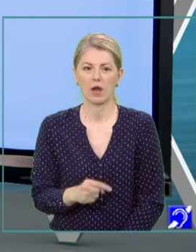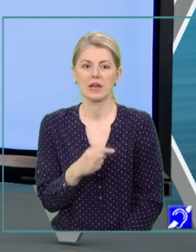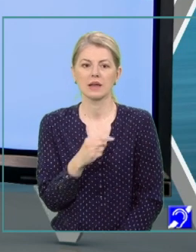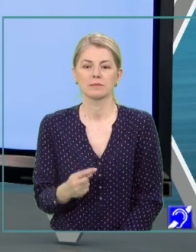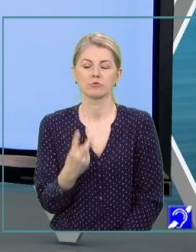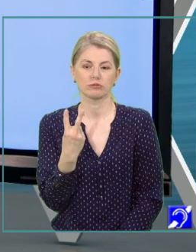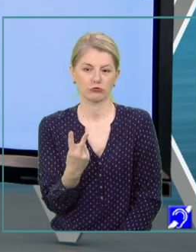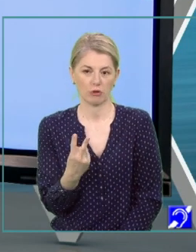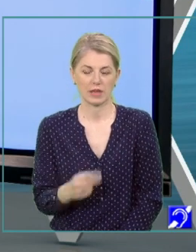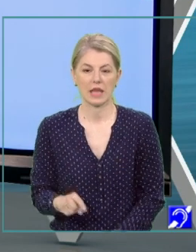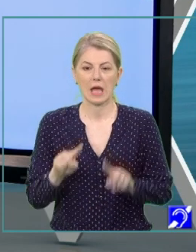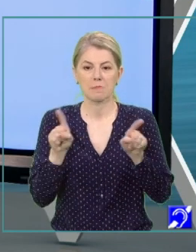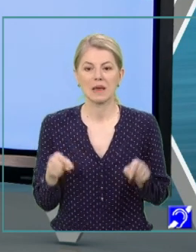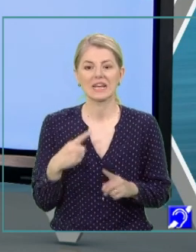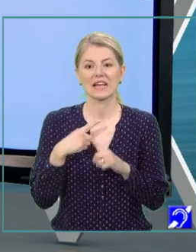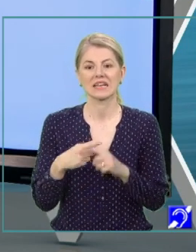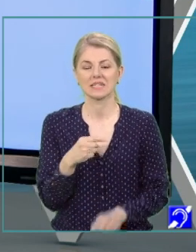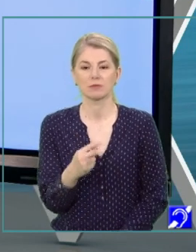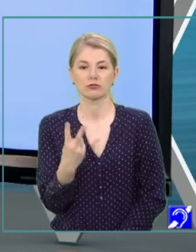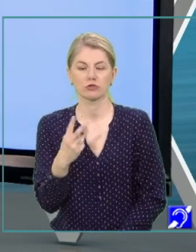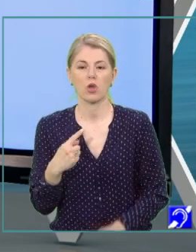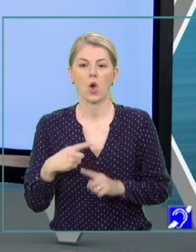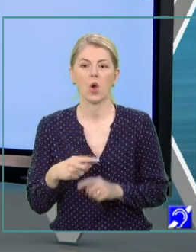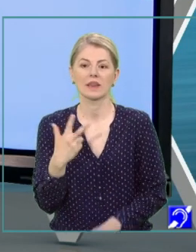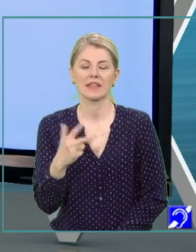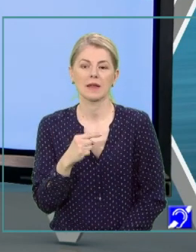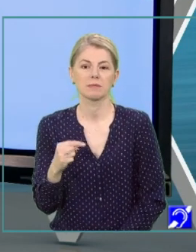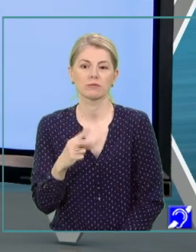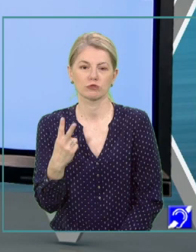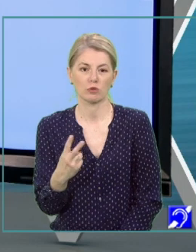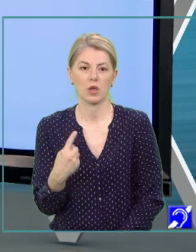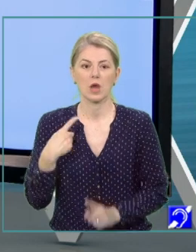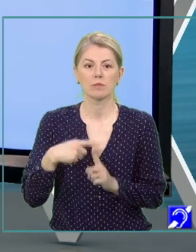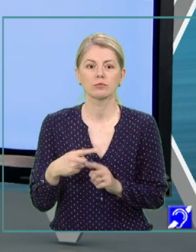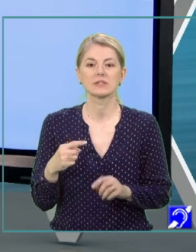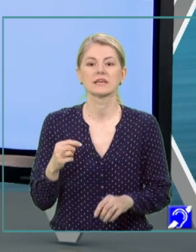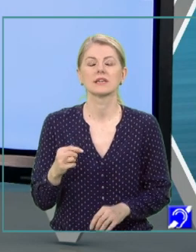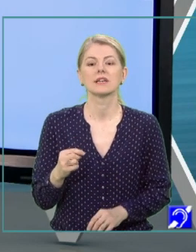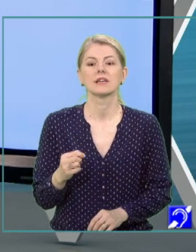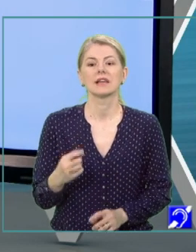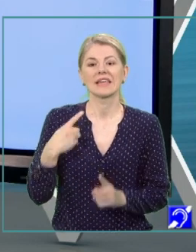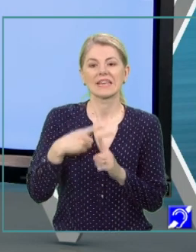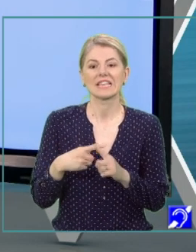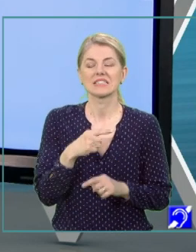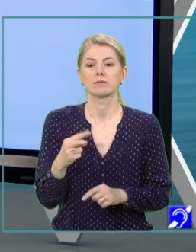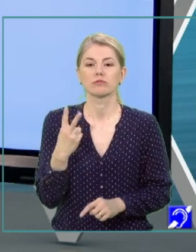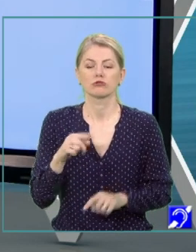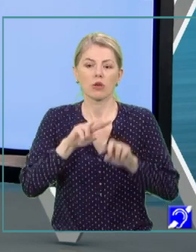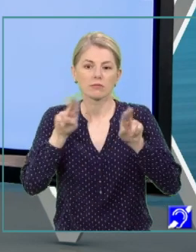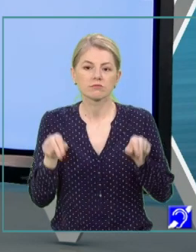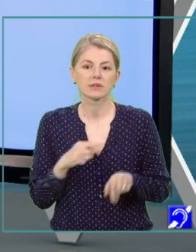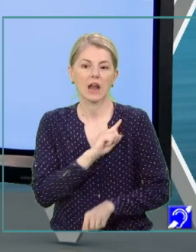minus 2 pe lângă x minus 2 ori 3x minus 2 plus x minus 2 totul la